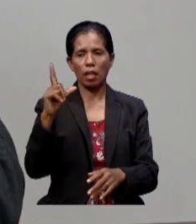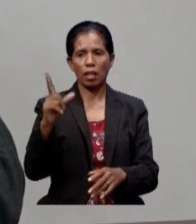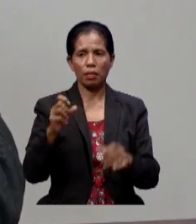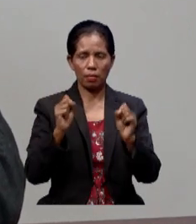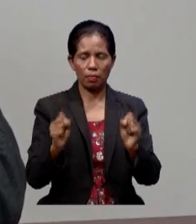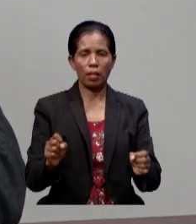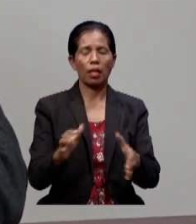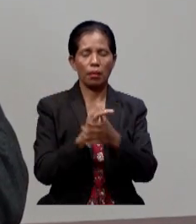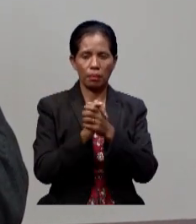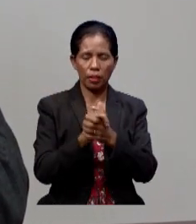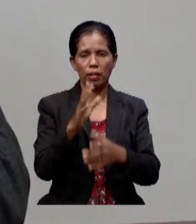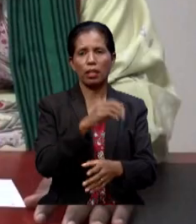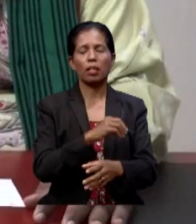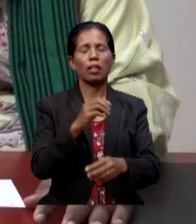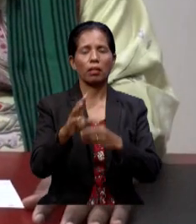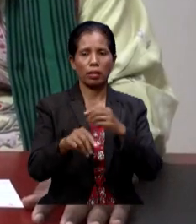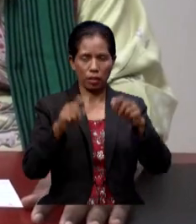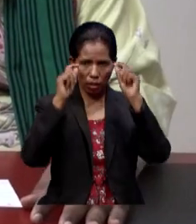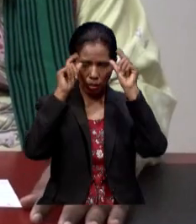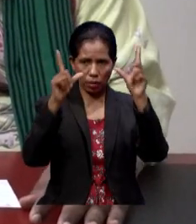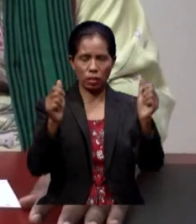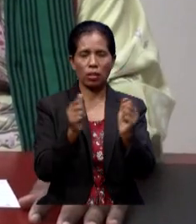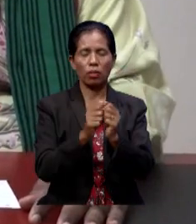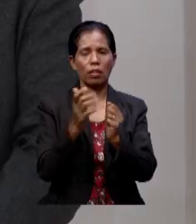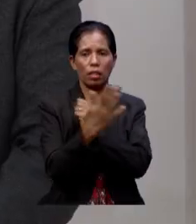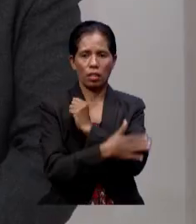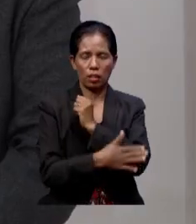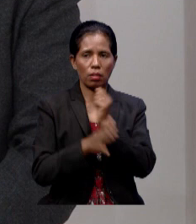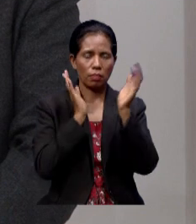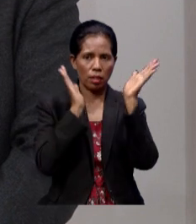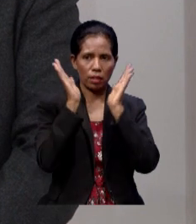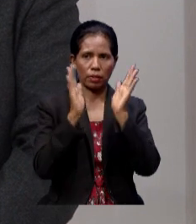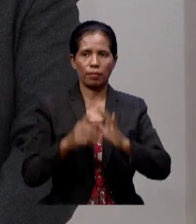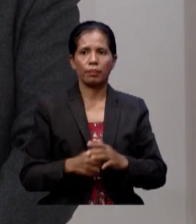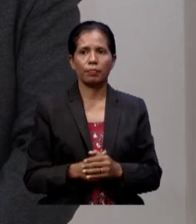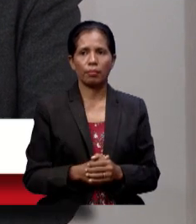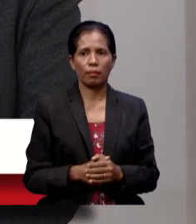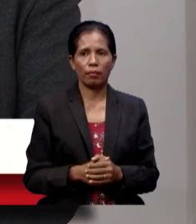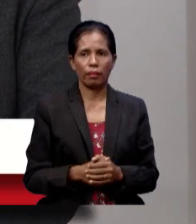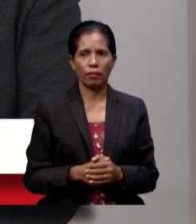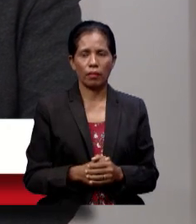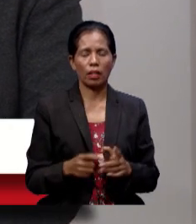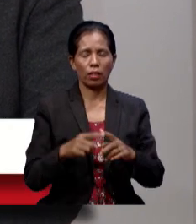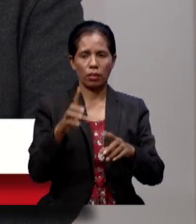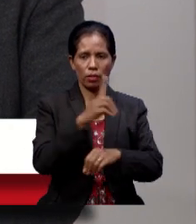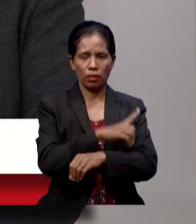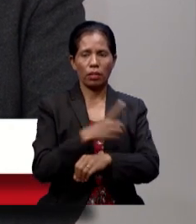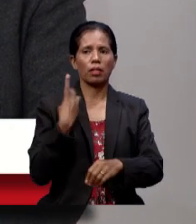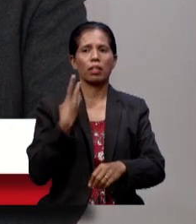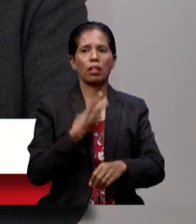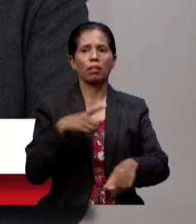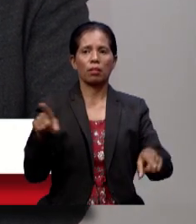bele hametin ditang relação entre Timor-Leste ho Malásia. Kunjungan saya hari ini adalah untuk sebagai